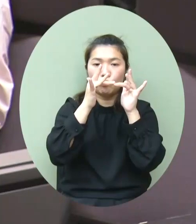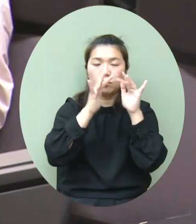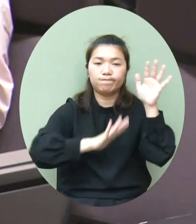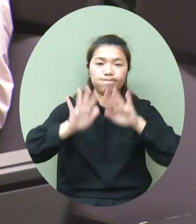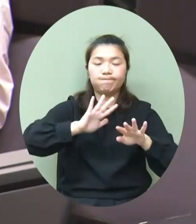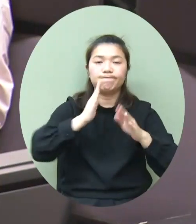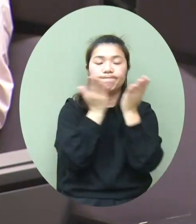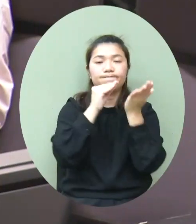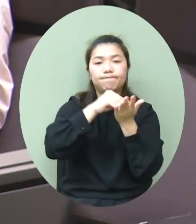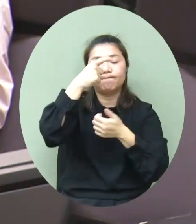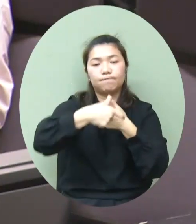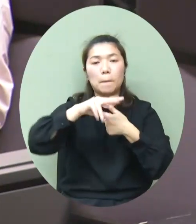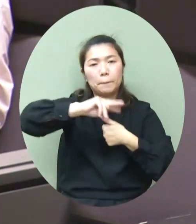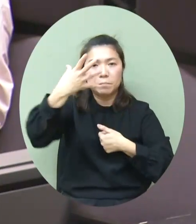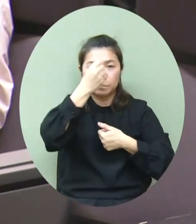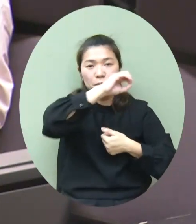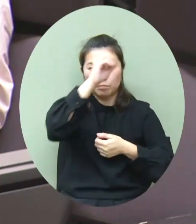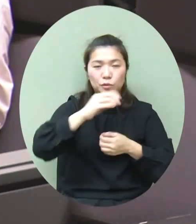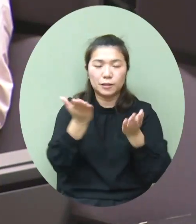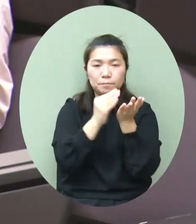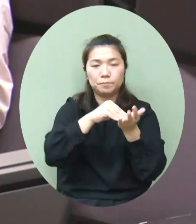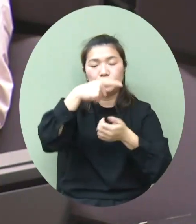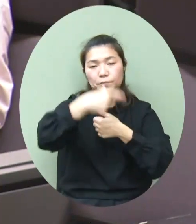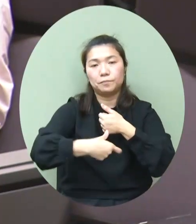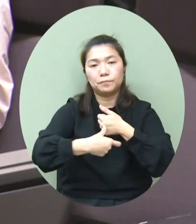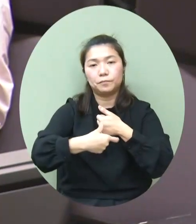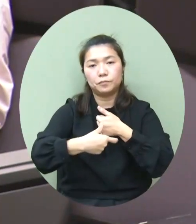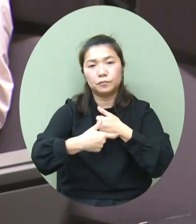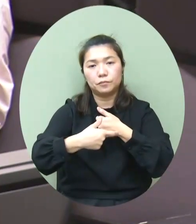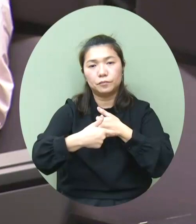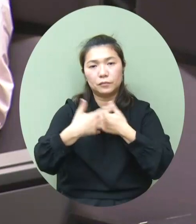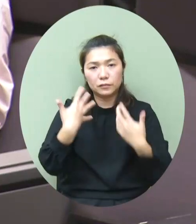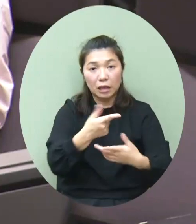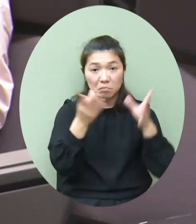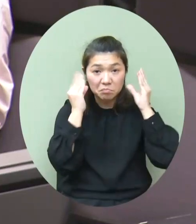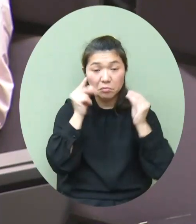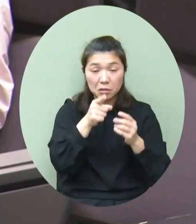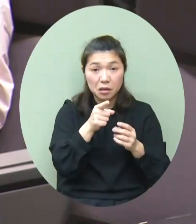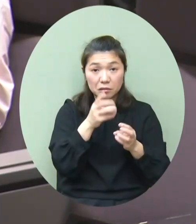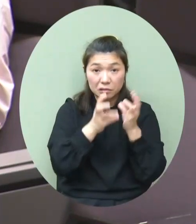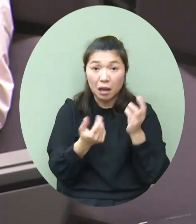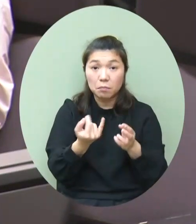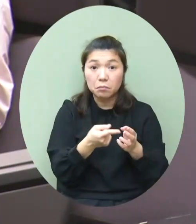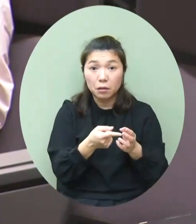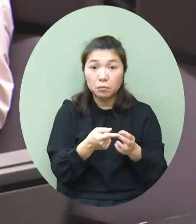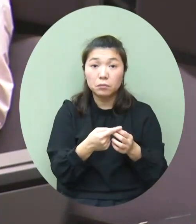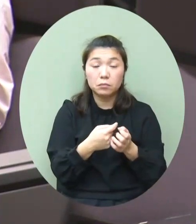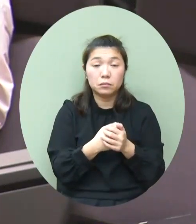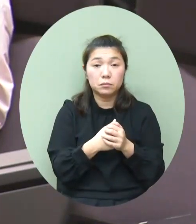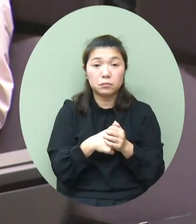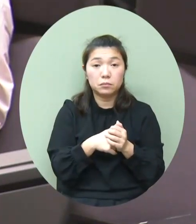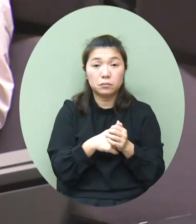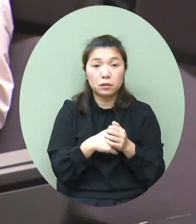房用来处理新冠病人，提升到50%。这个咨询正确吗？